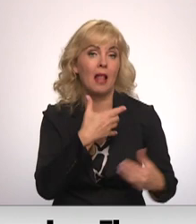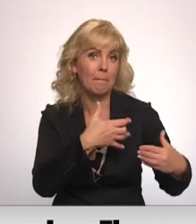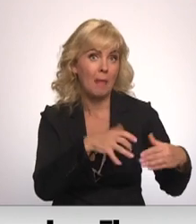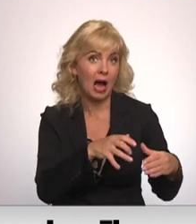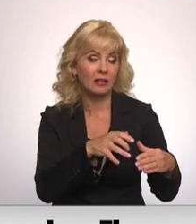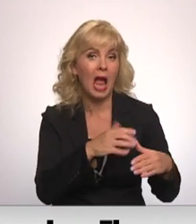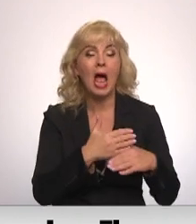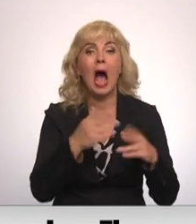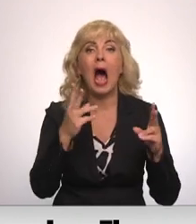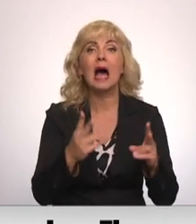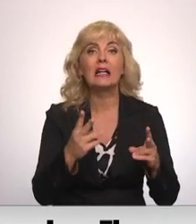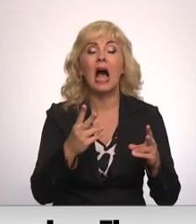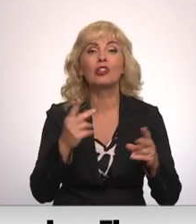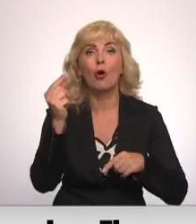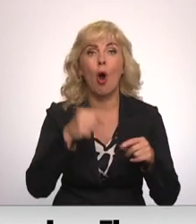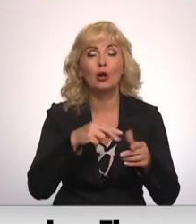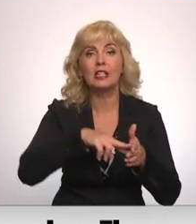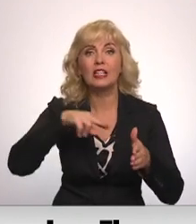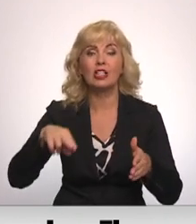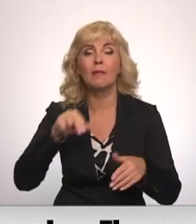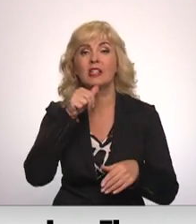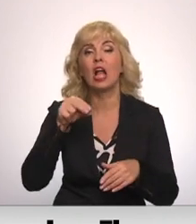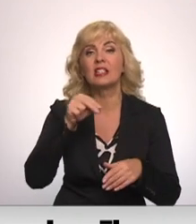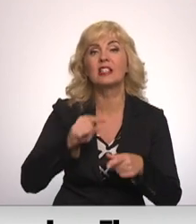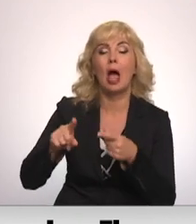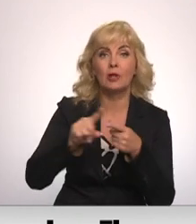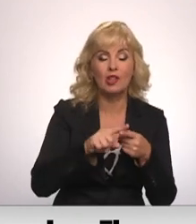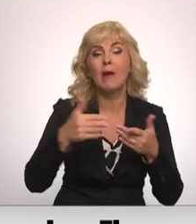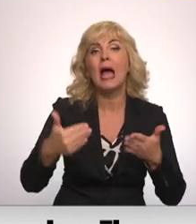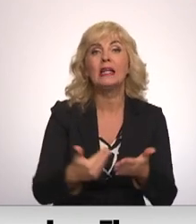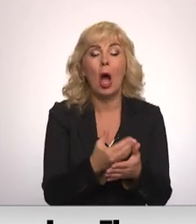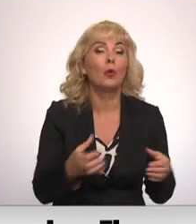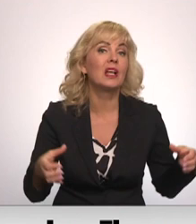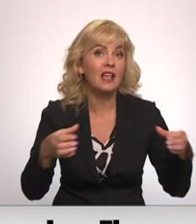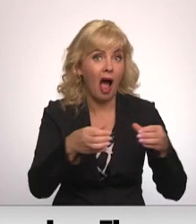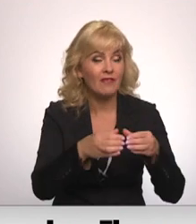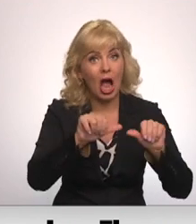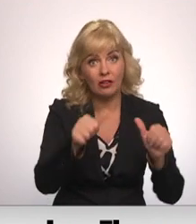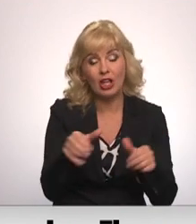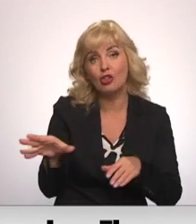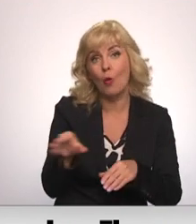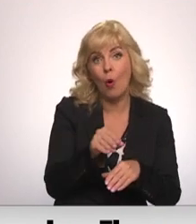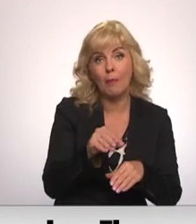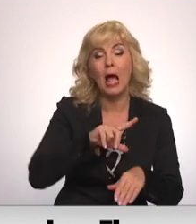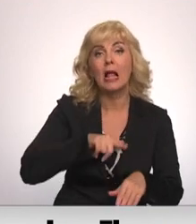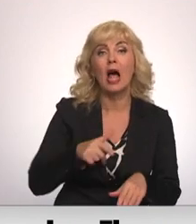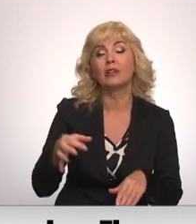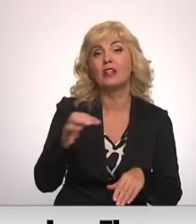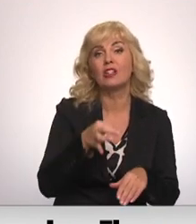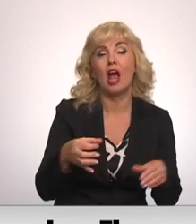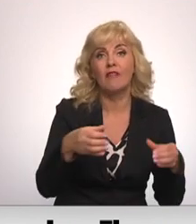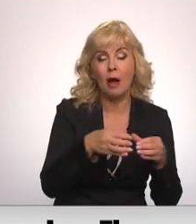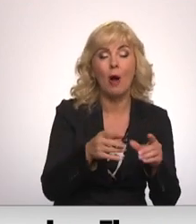ārkārtas kongresā lēma par izstāšanos no Zaļo un Zemnieku savienības un jaunas apvienības veidošanu kopā ar Latvijas reģionu apvienību un